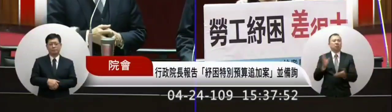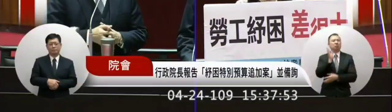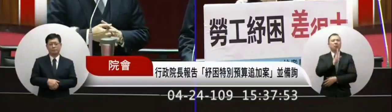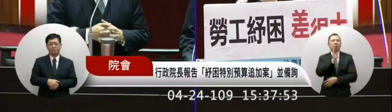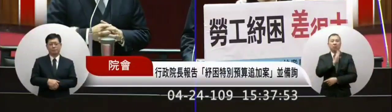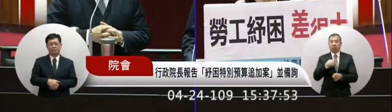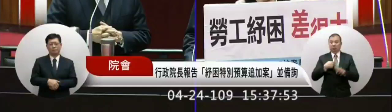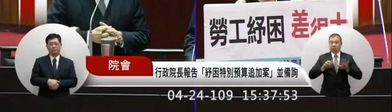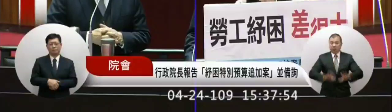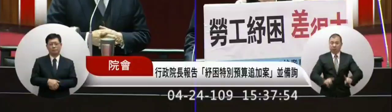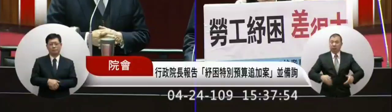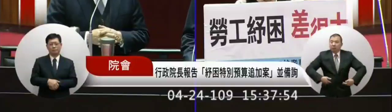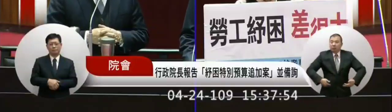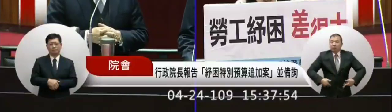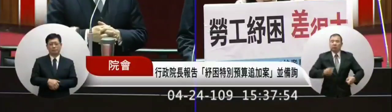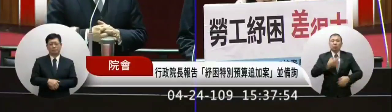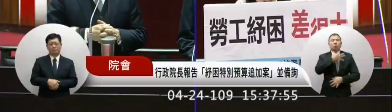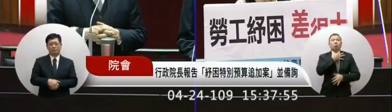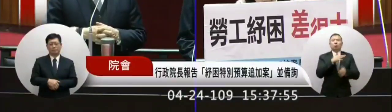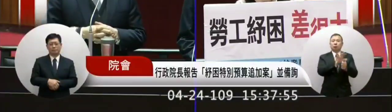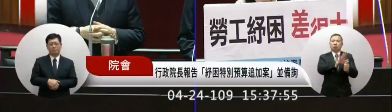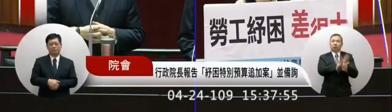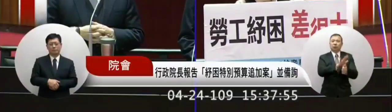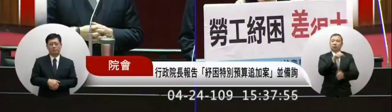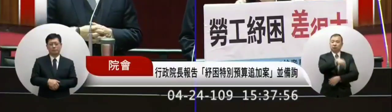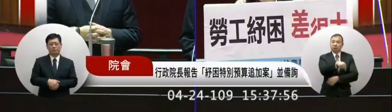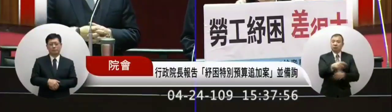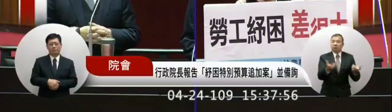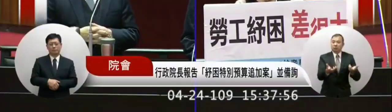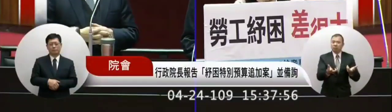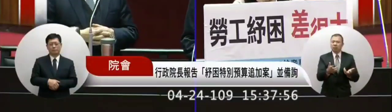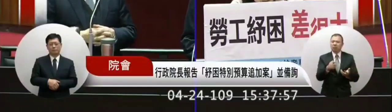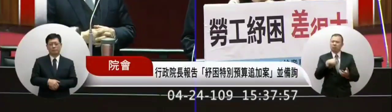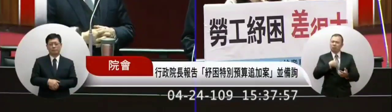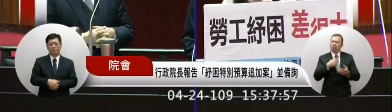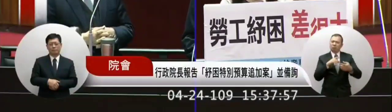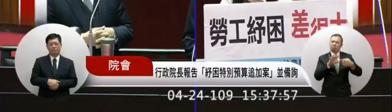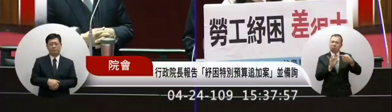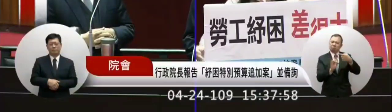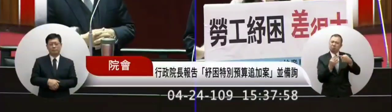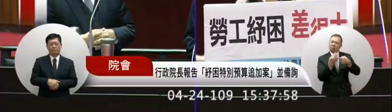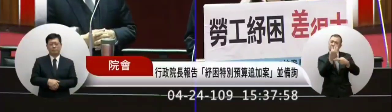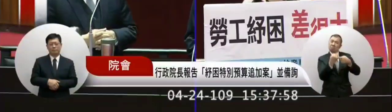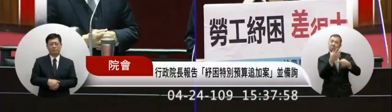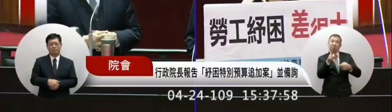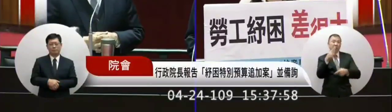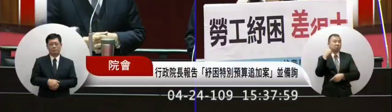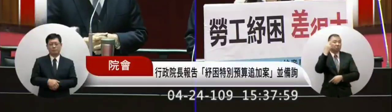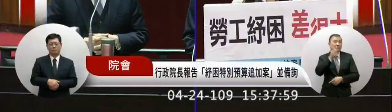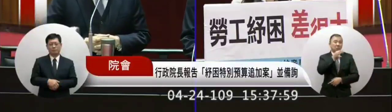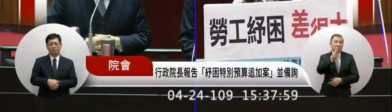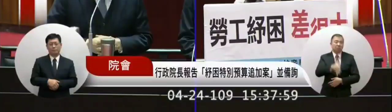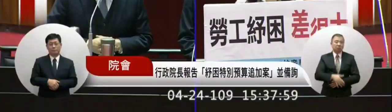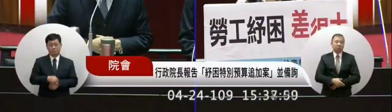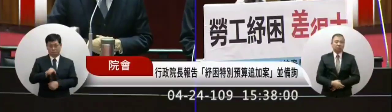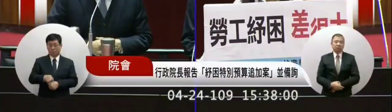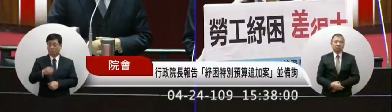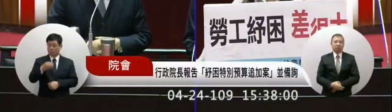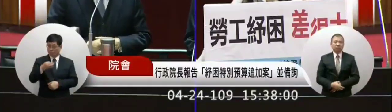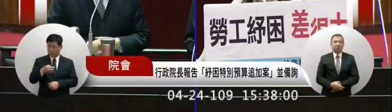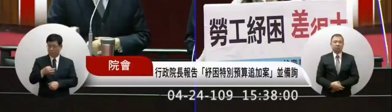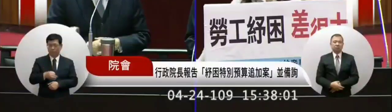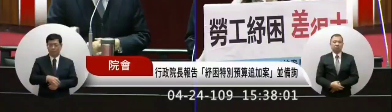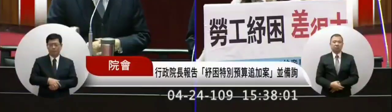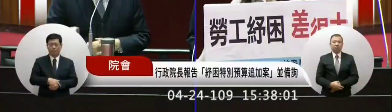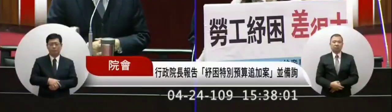但还是纾困。那纾困现在是占这个比例，你觉得够吗？目前纾困， 这个钱 都